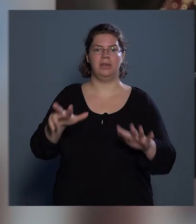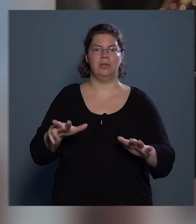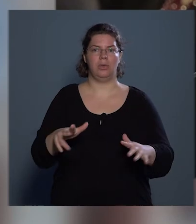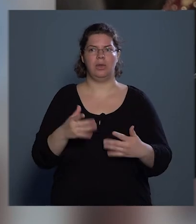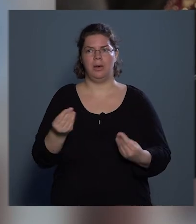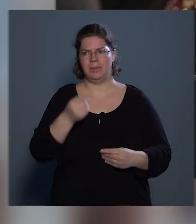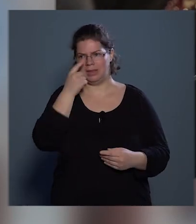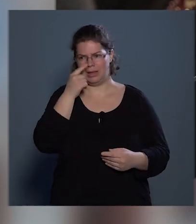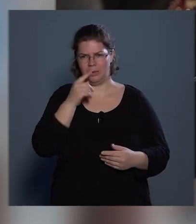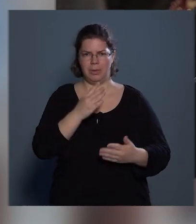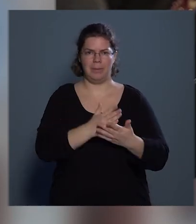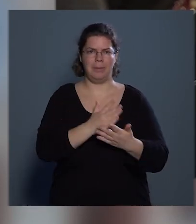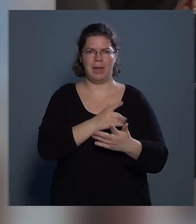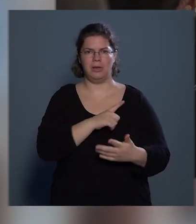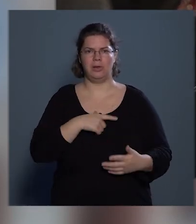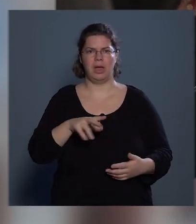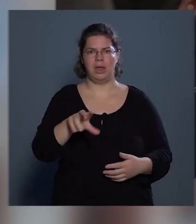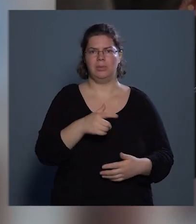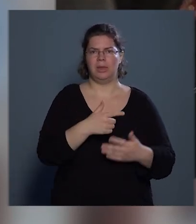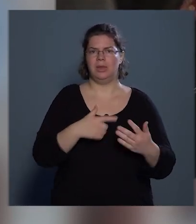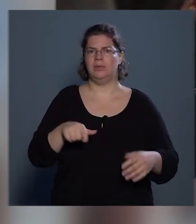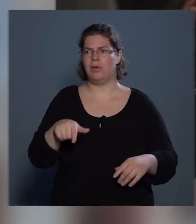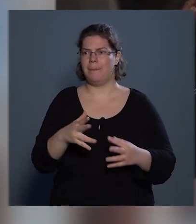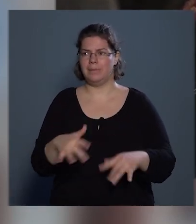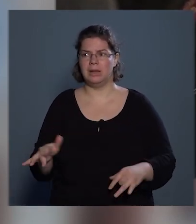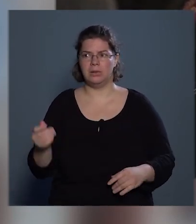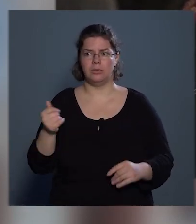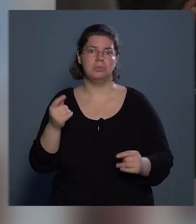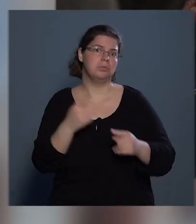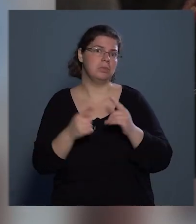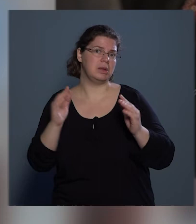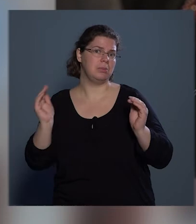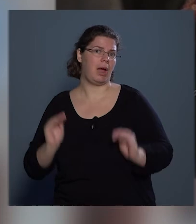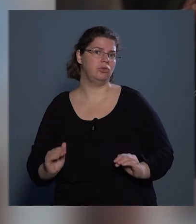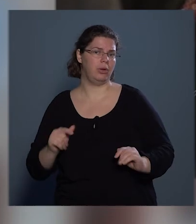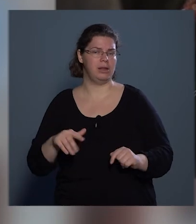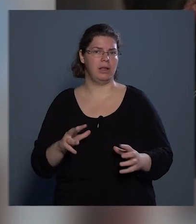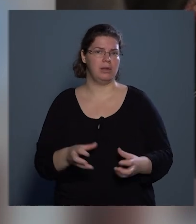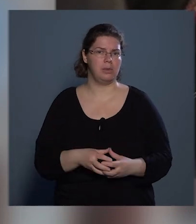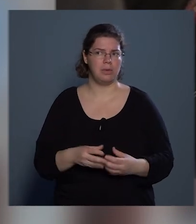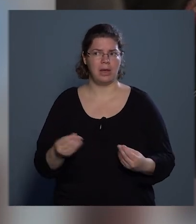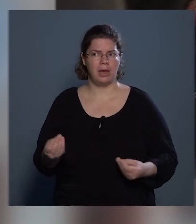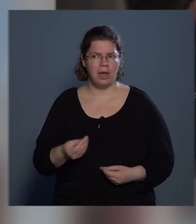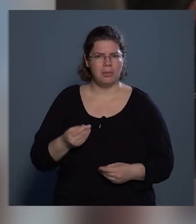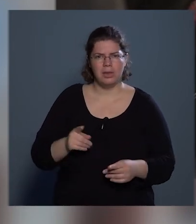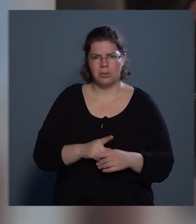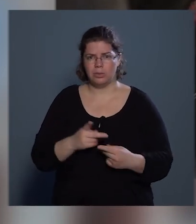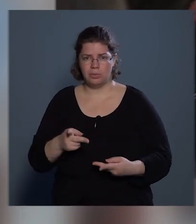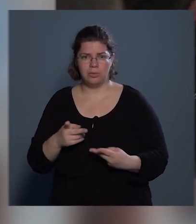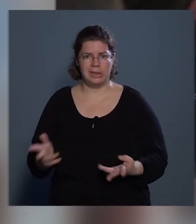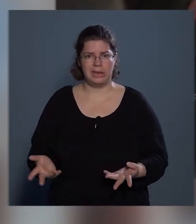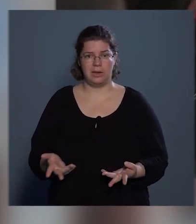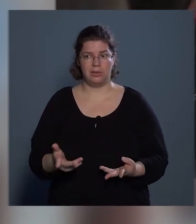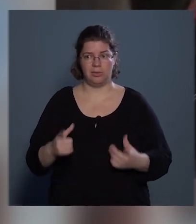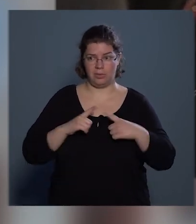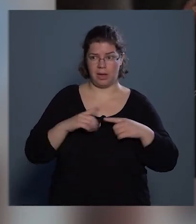csak 377 millió forint. Tehát egy kicsit megcsökkent ez az összeg, ami úgy vicces, tehát hogy várunk még